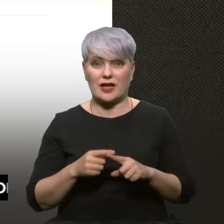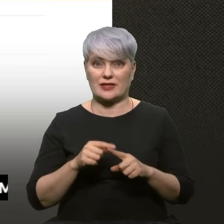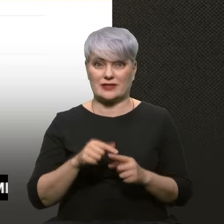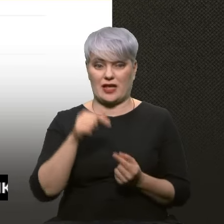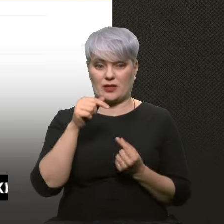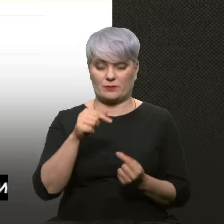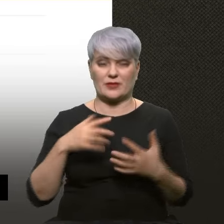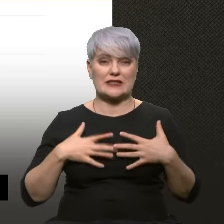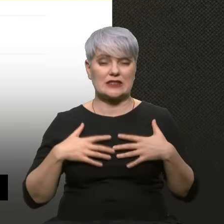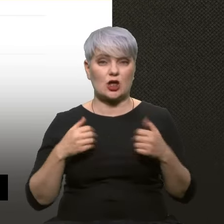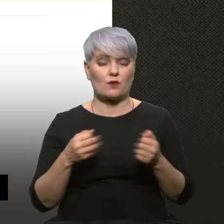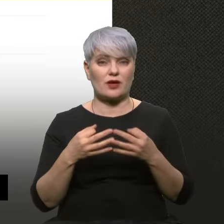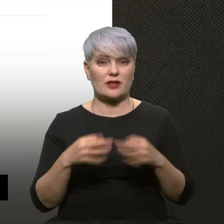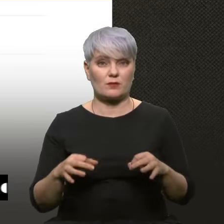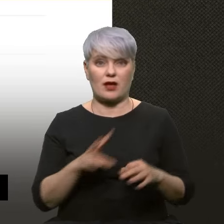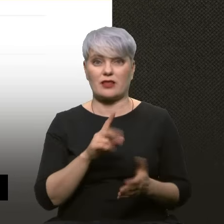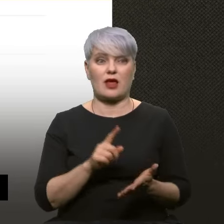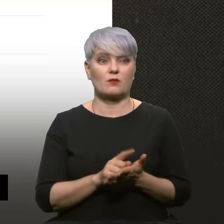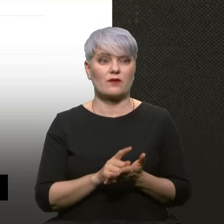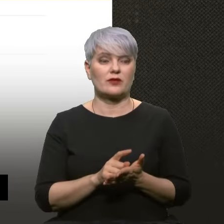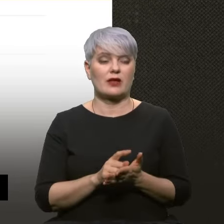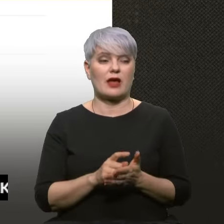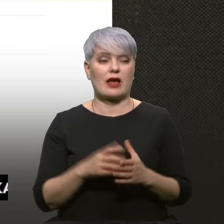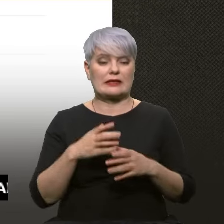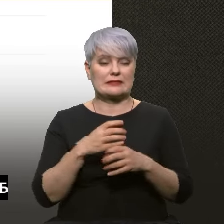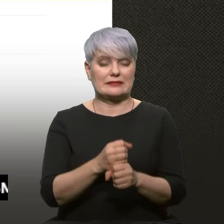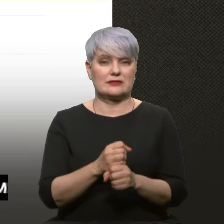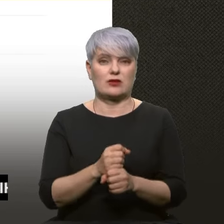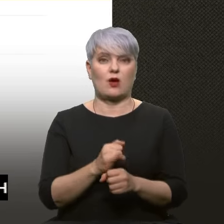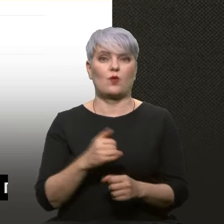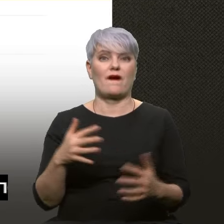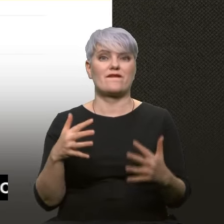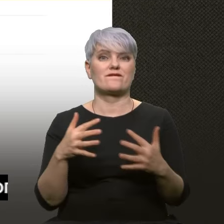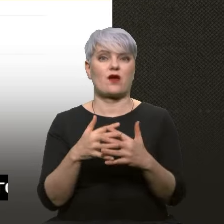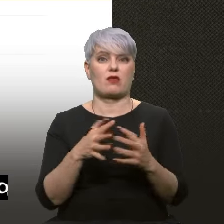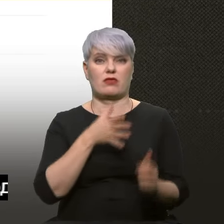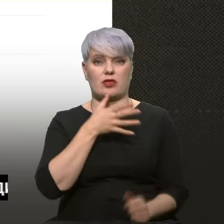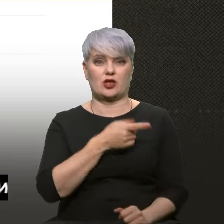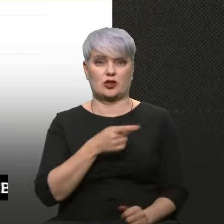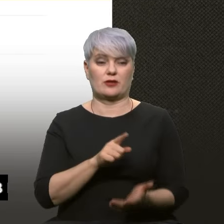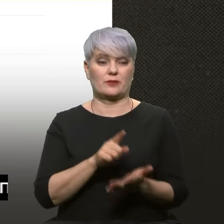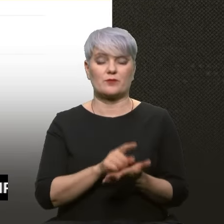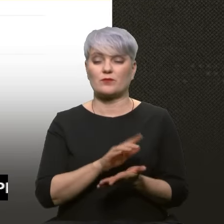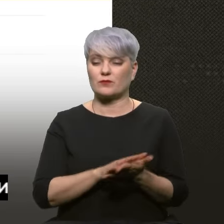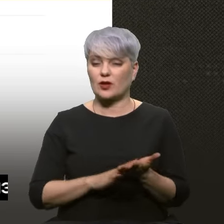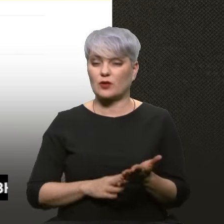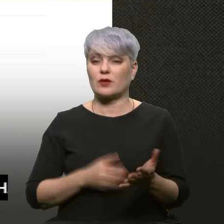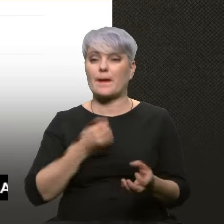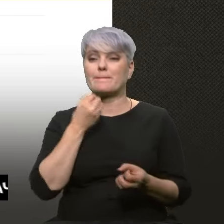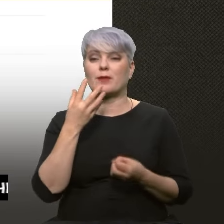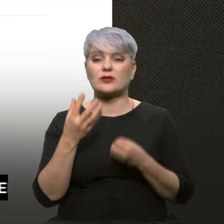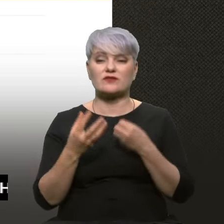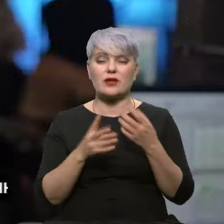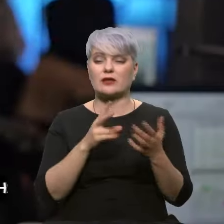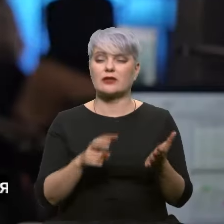демократії, не повинна знеохочуватись у воєнний час, а радше, як ніколи, має продовжувати процвітати, не